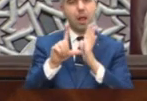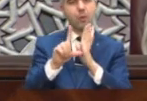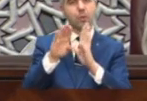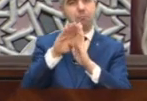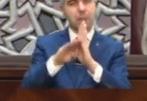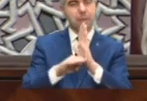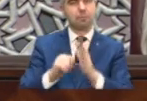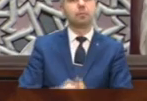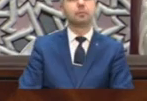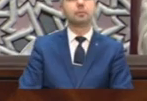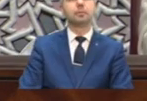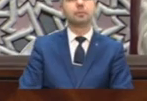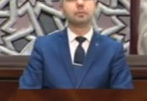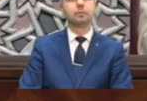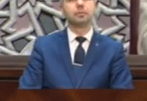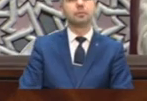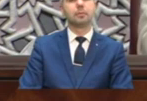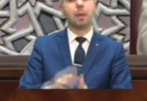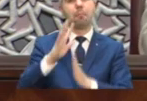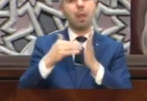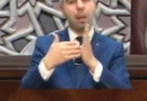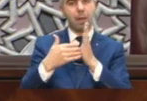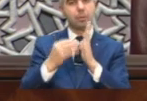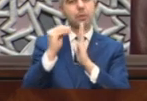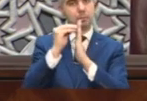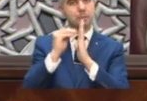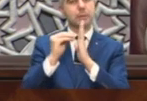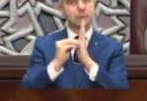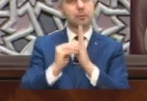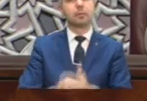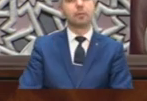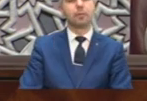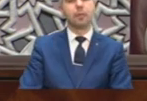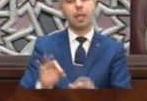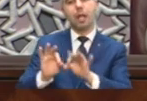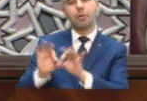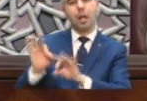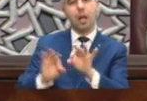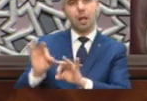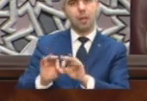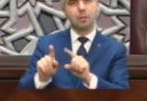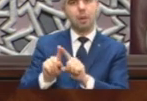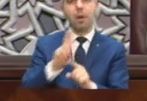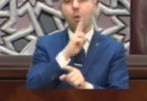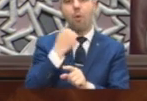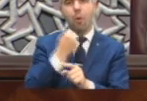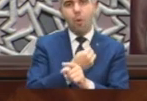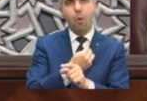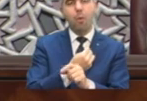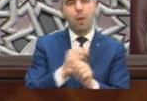الداخلي للمجلس، فقد برمجت الطلبات التالية: الإجراءات التي تعتزم الحكومة القيام